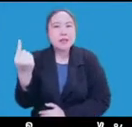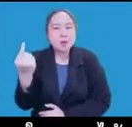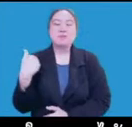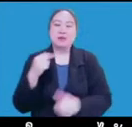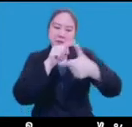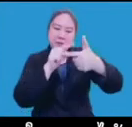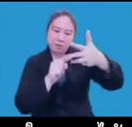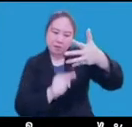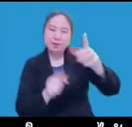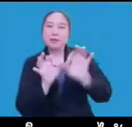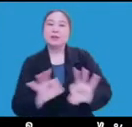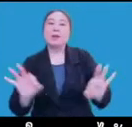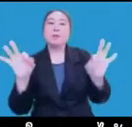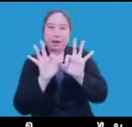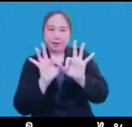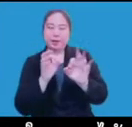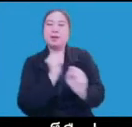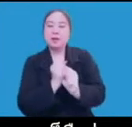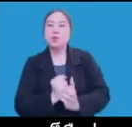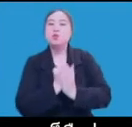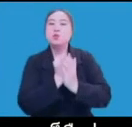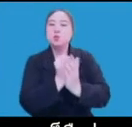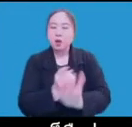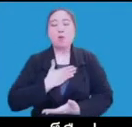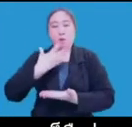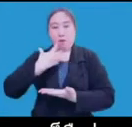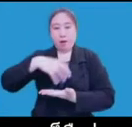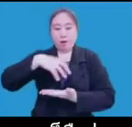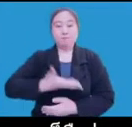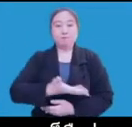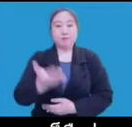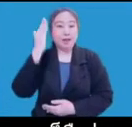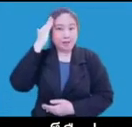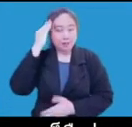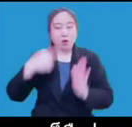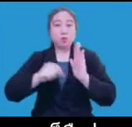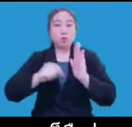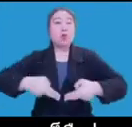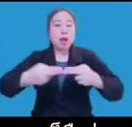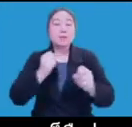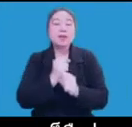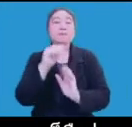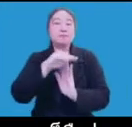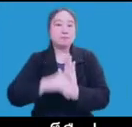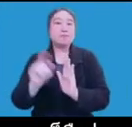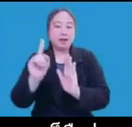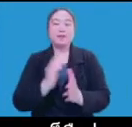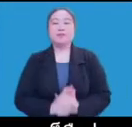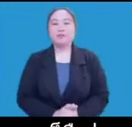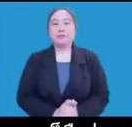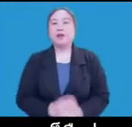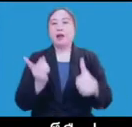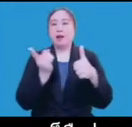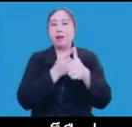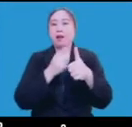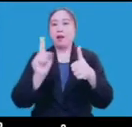อบอีกหลายอย่างที่เป็นปัจจัยสำคัญในการทำงานผมขออนุญาตเล่าให้ฟังว่าจังหวัดสมุทรสงครามทำอย่างไรบ้างนะครับ